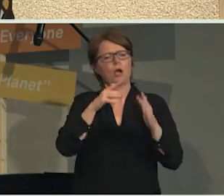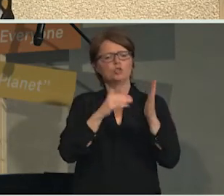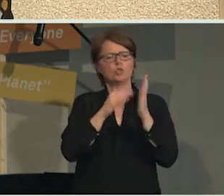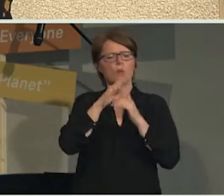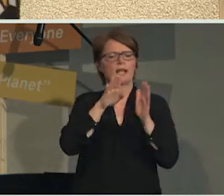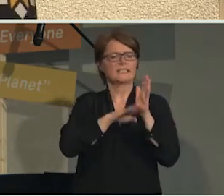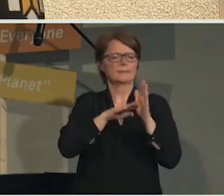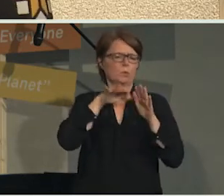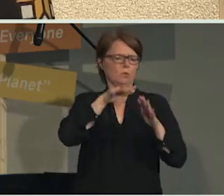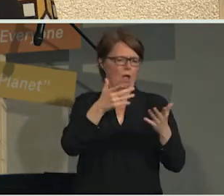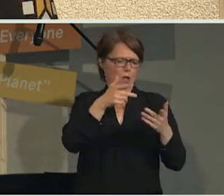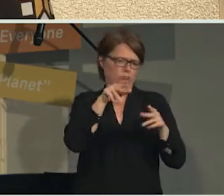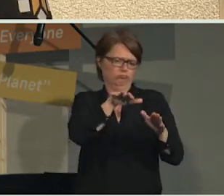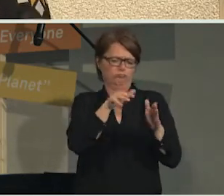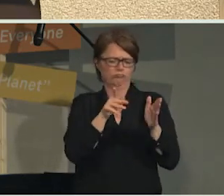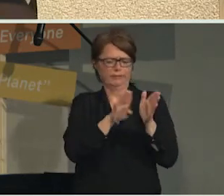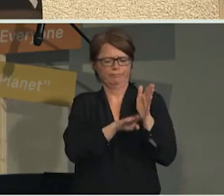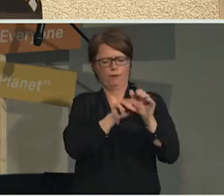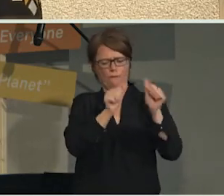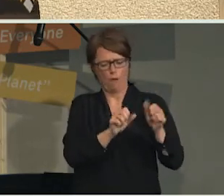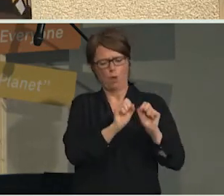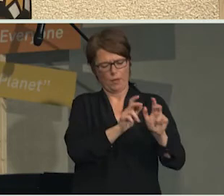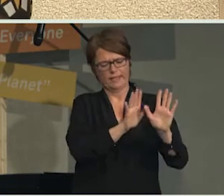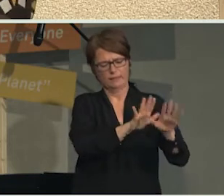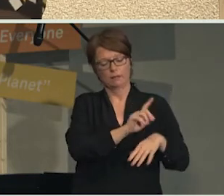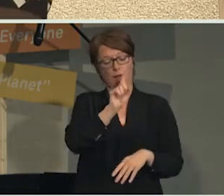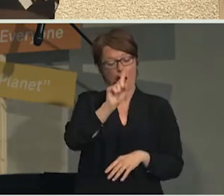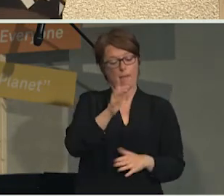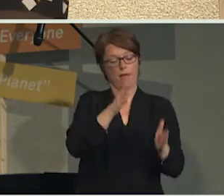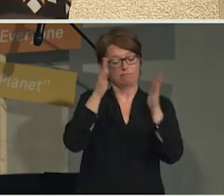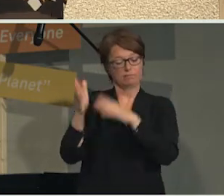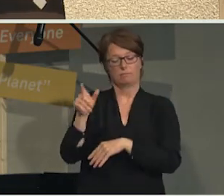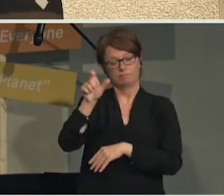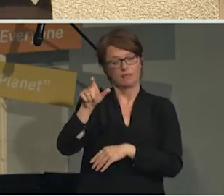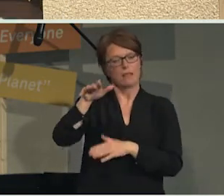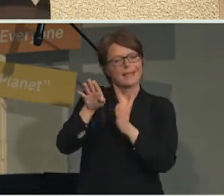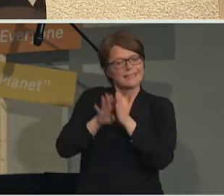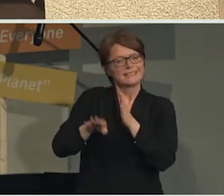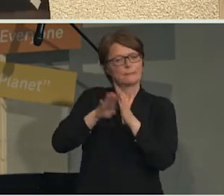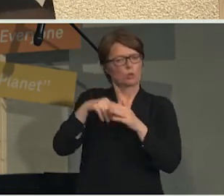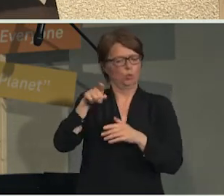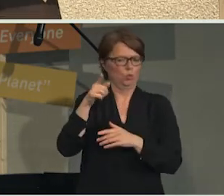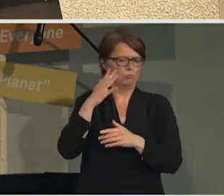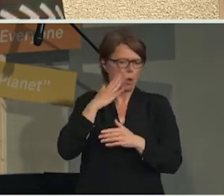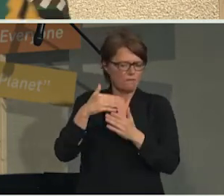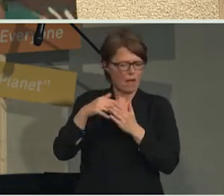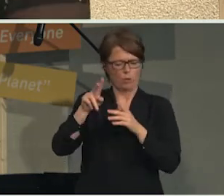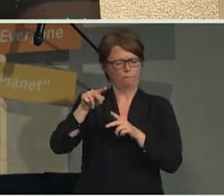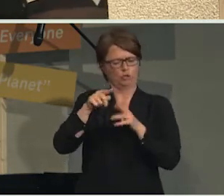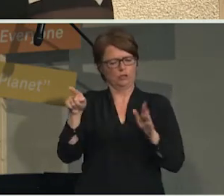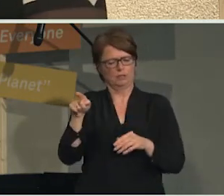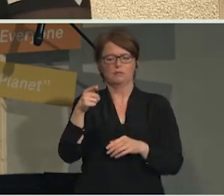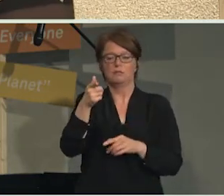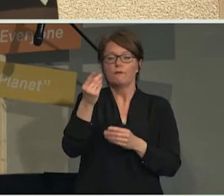liegt Rassismus im Auge des Betrachters. Sexismus und Ableismus, wie er weiter ausführt, übrigens auch. Als